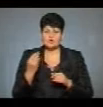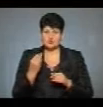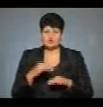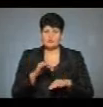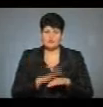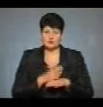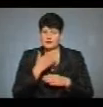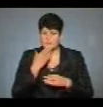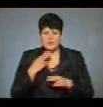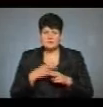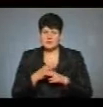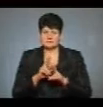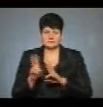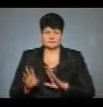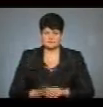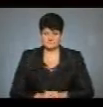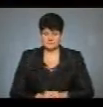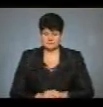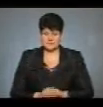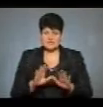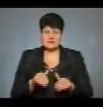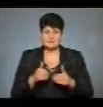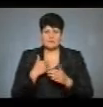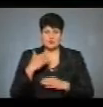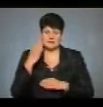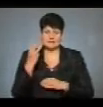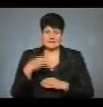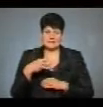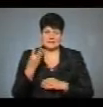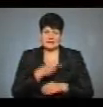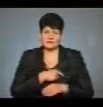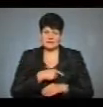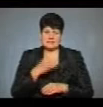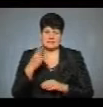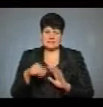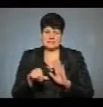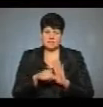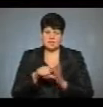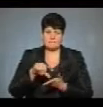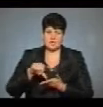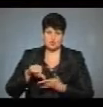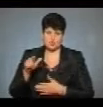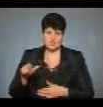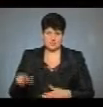не має заважати жодній юридичній колізії. За звернення проголосували 33 депутати з 36 присутніх.